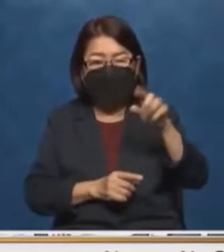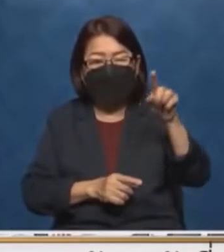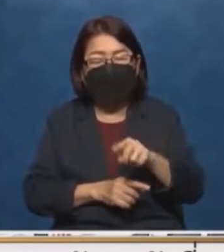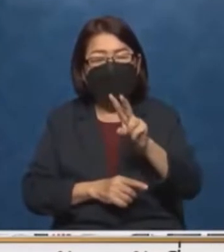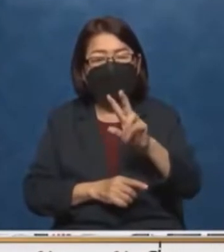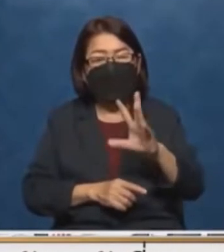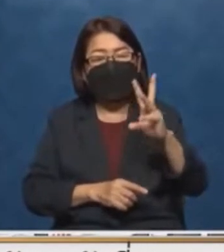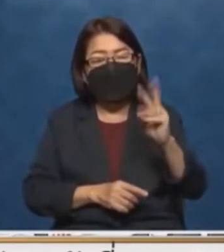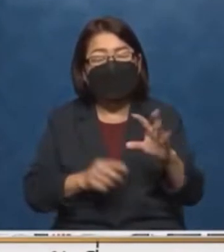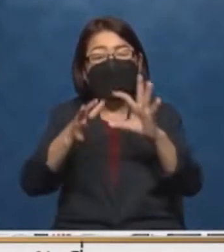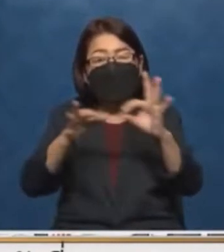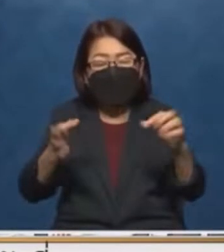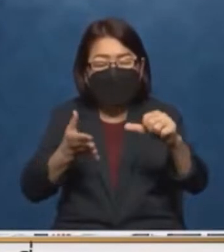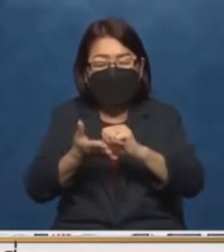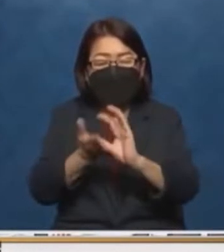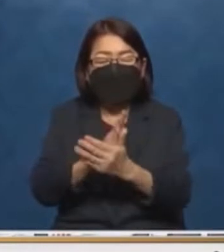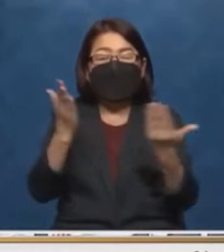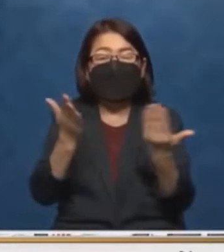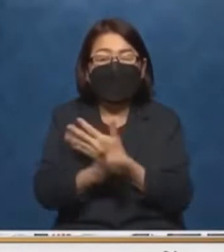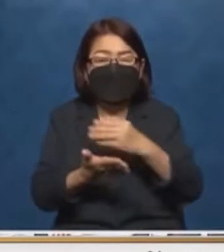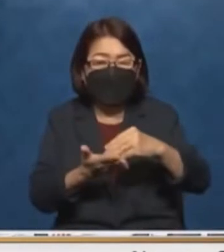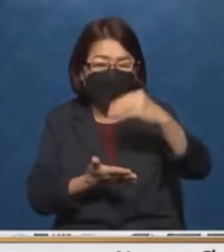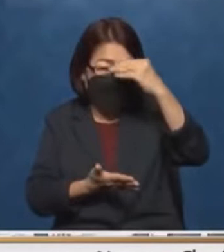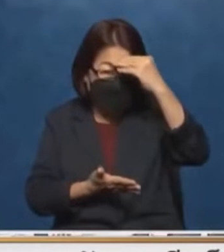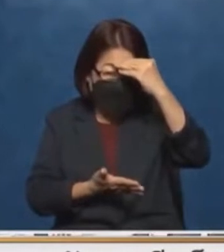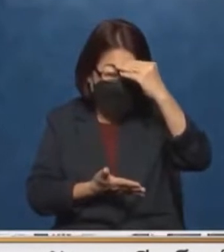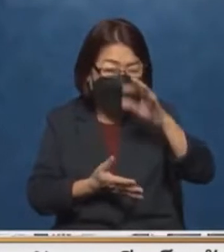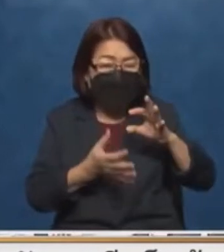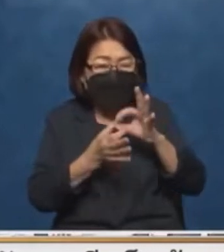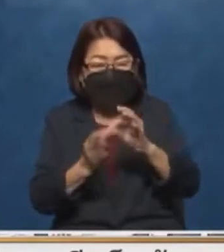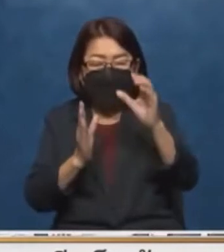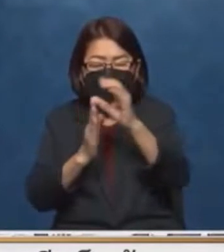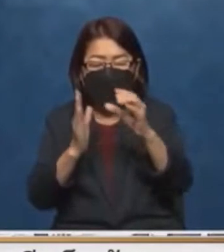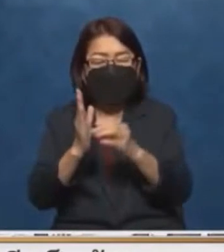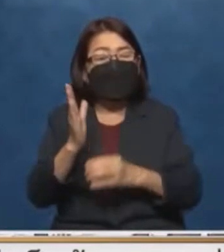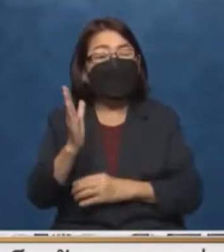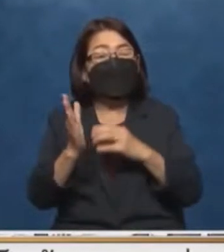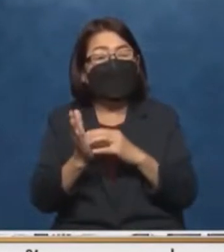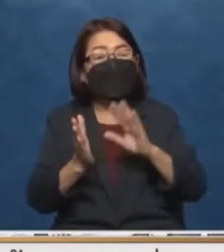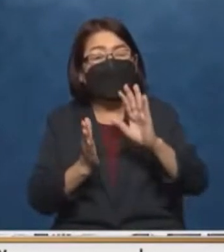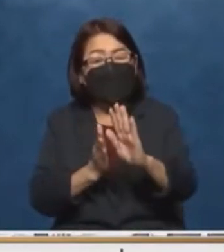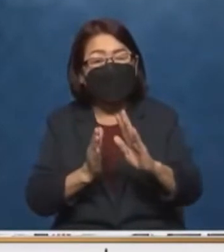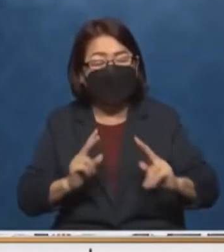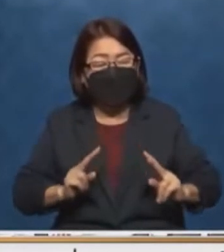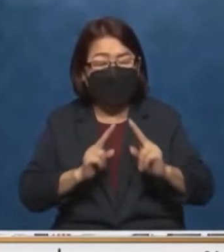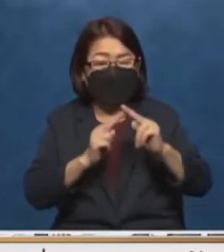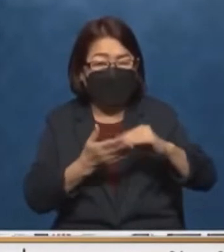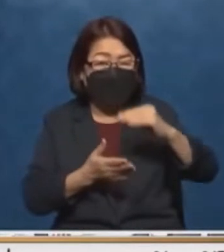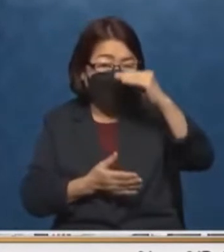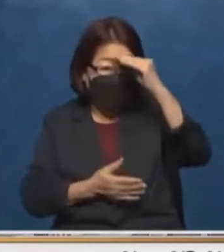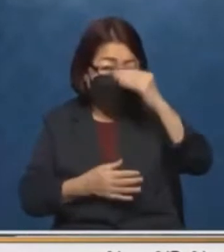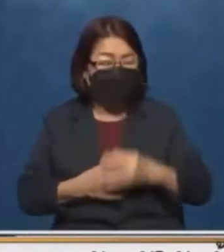เรื่องการปฏิรูปการศึกษาในภูมิภาคของกระทรวงศึกษาธิการทำทานครับก่อนอื่นผมต้องขอขอบคุณ